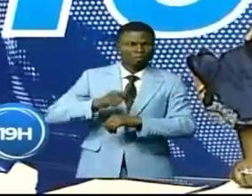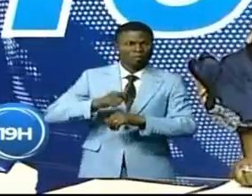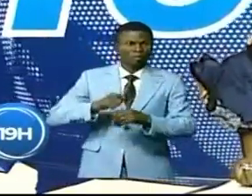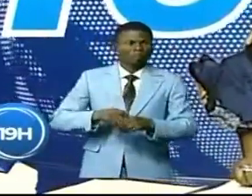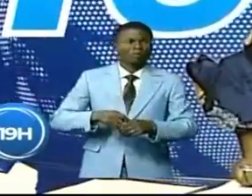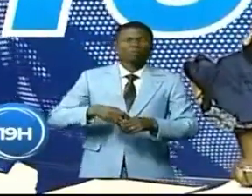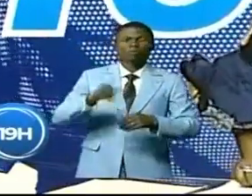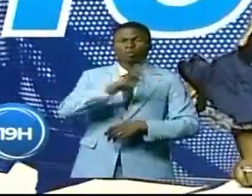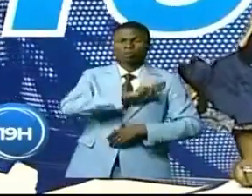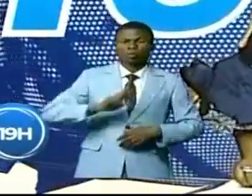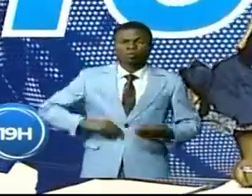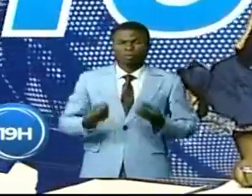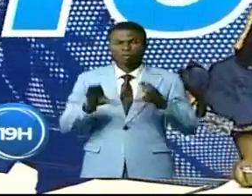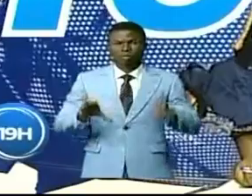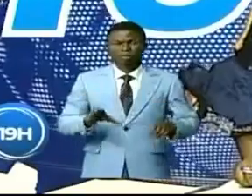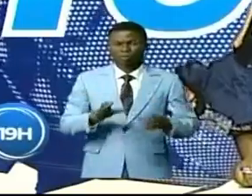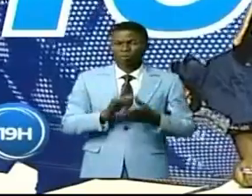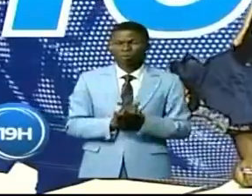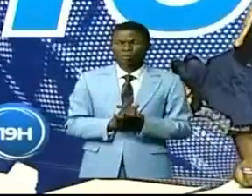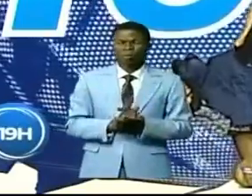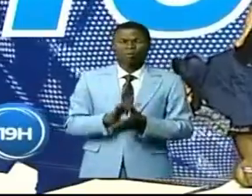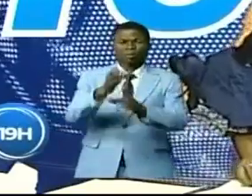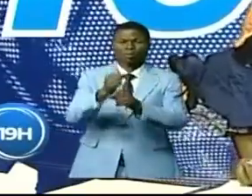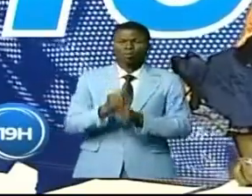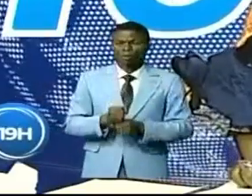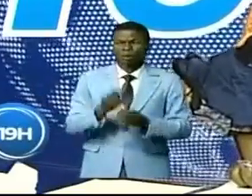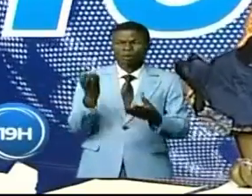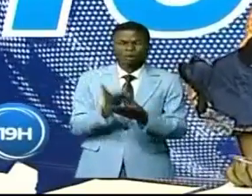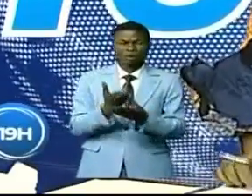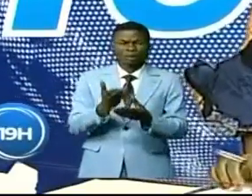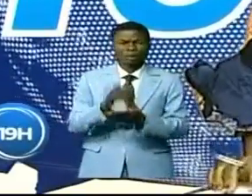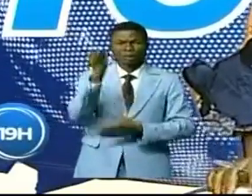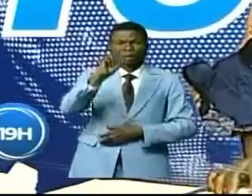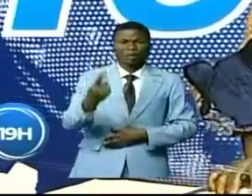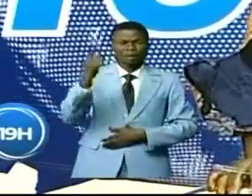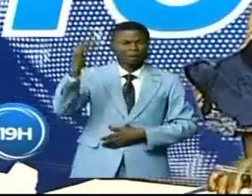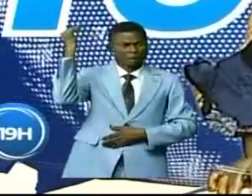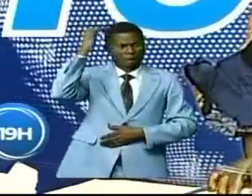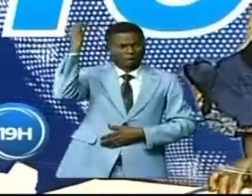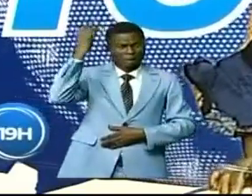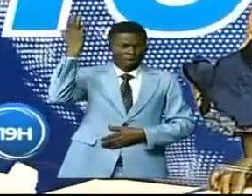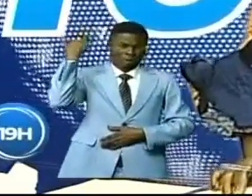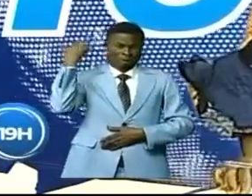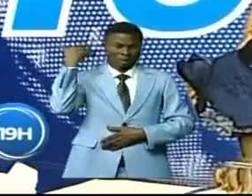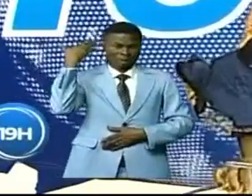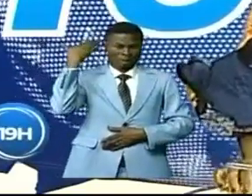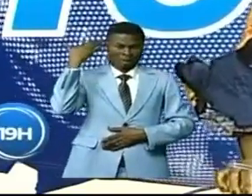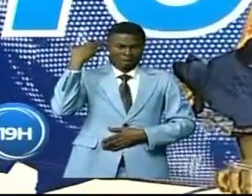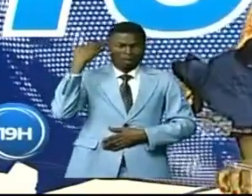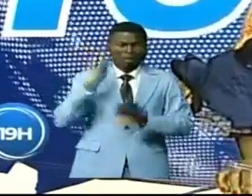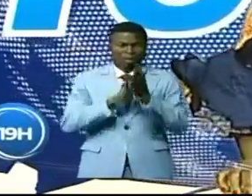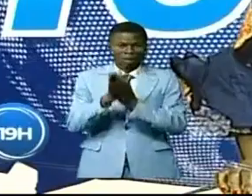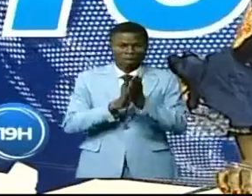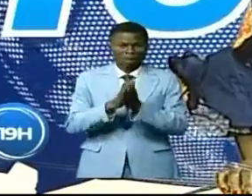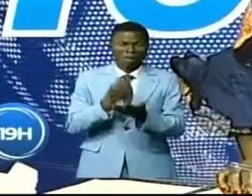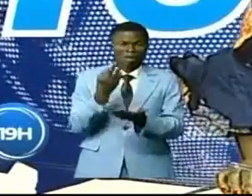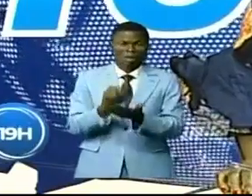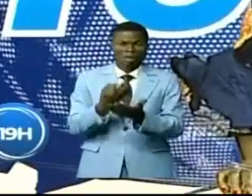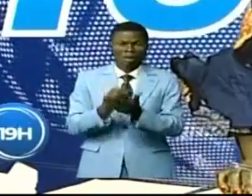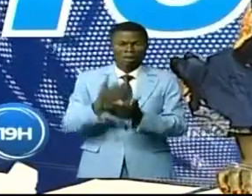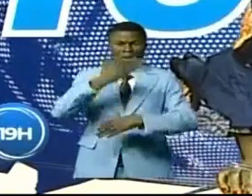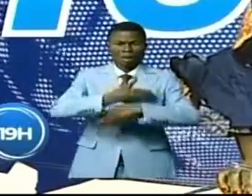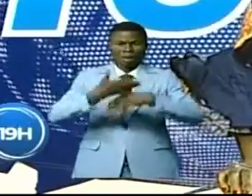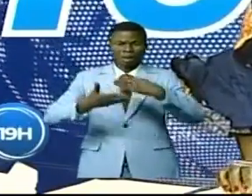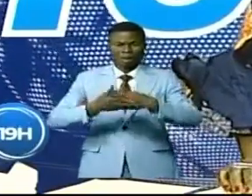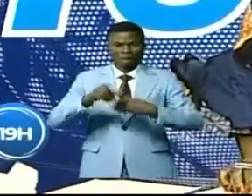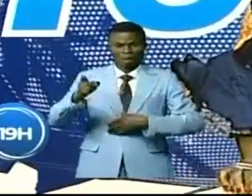RDC recueille texte mis à jour le 31 décembre dernier a été porté sur le fond Baptiste